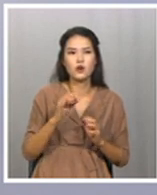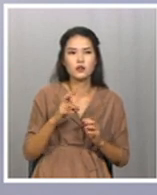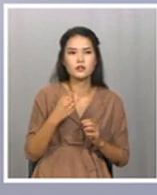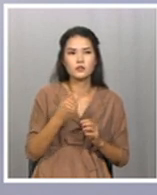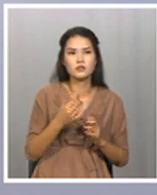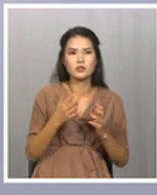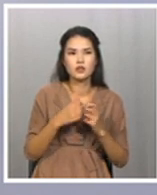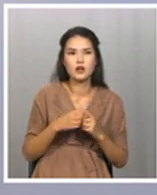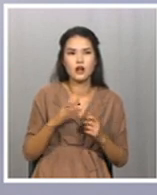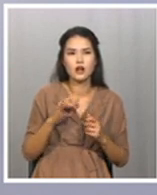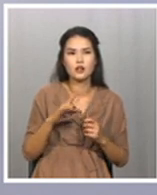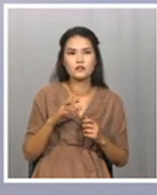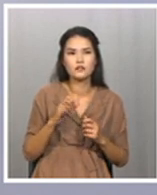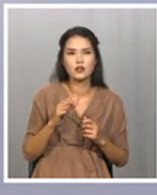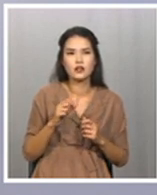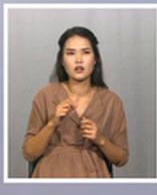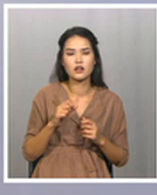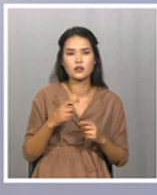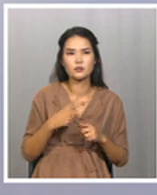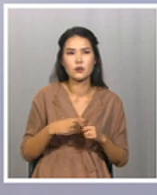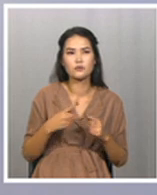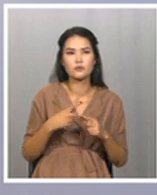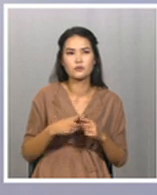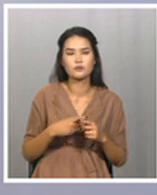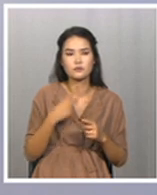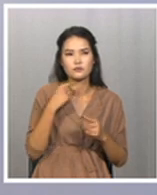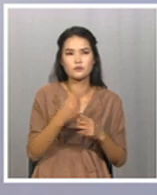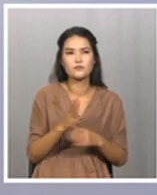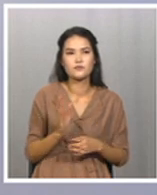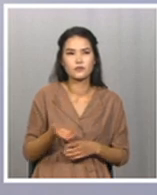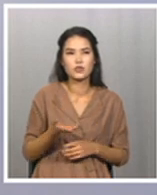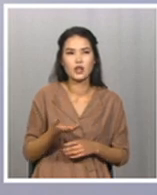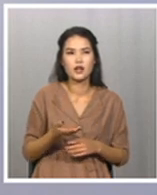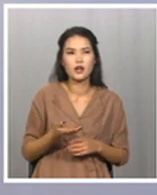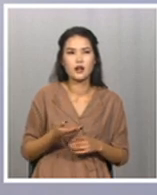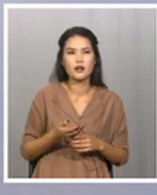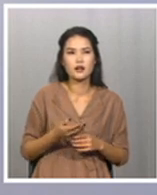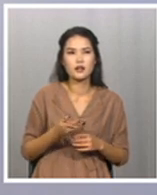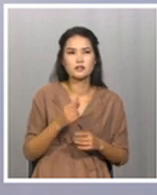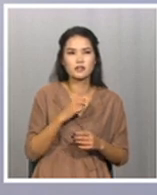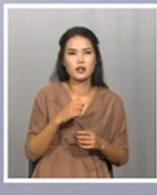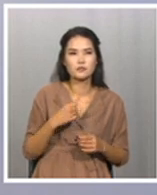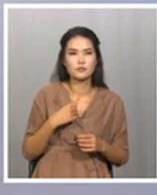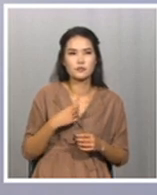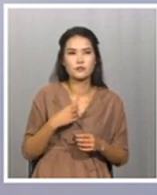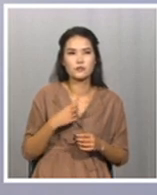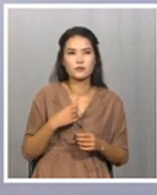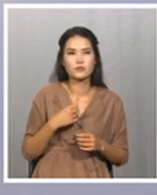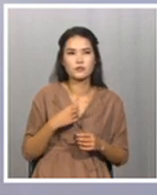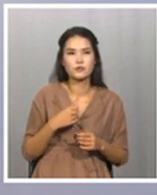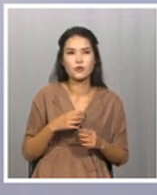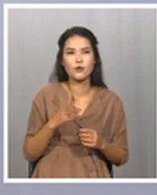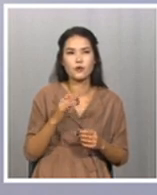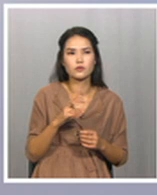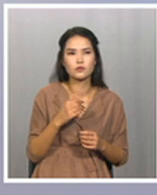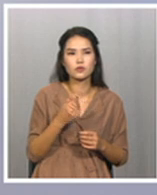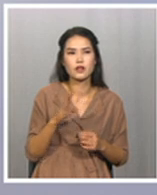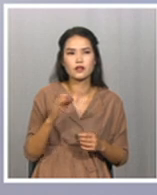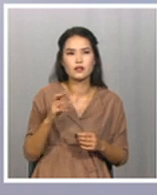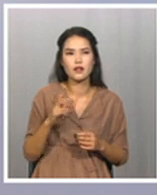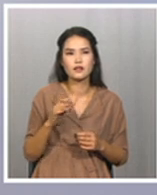альфада плюс таңбалы мәнге ие болады. Ал енді косинус пен